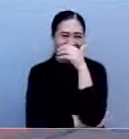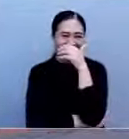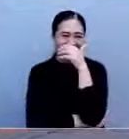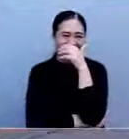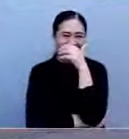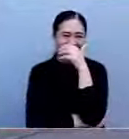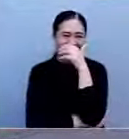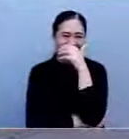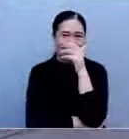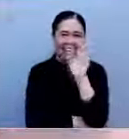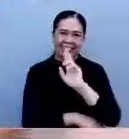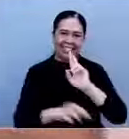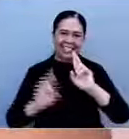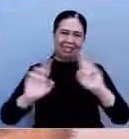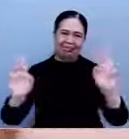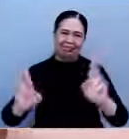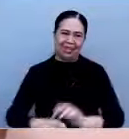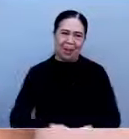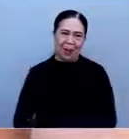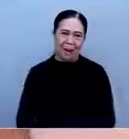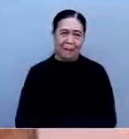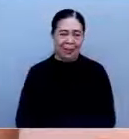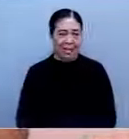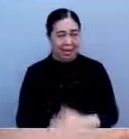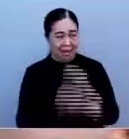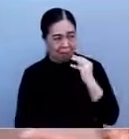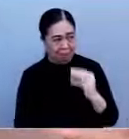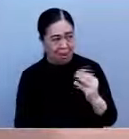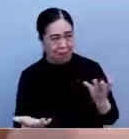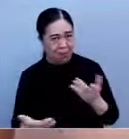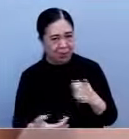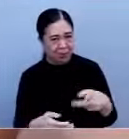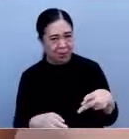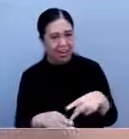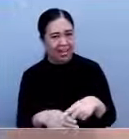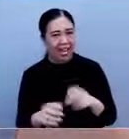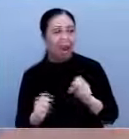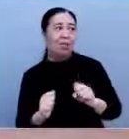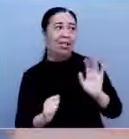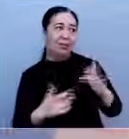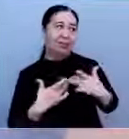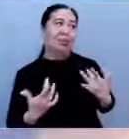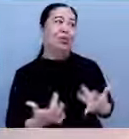Ayan! Parang okay. Madali! Ma'am, saan po kayo, ma'am? Pwede ba sa puso,